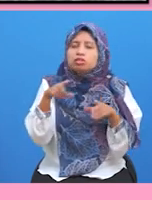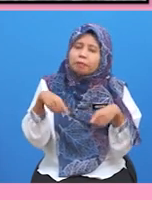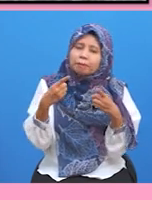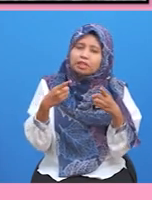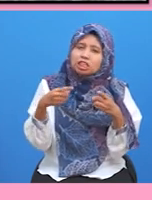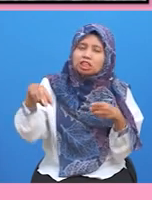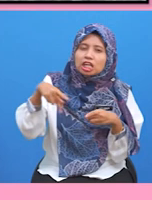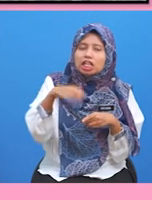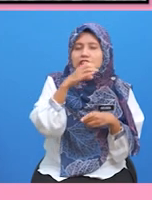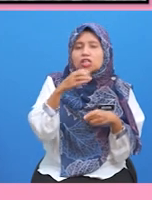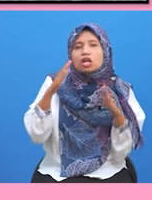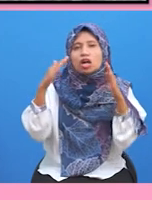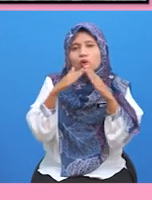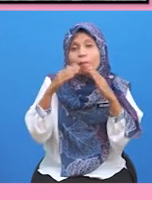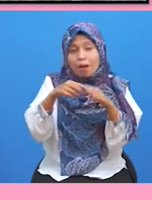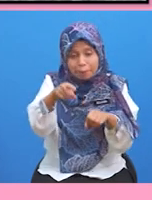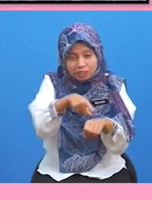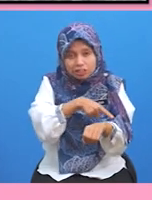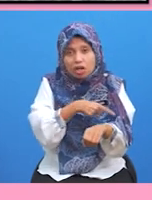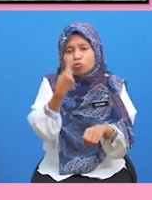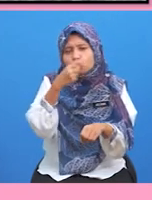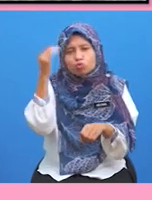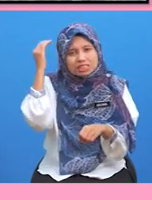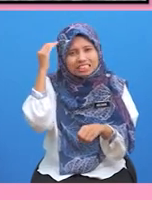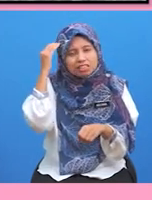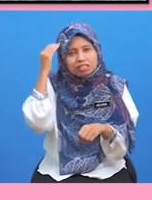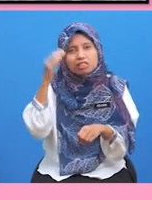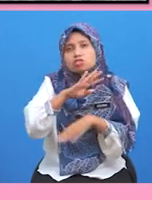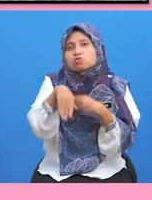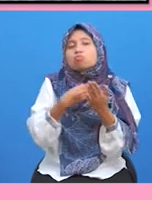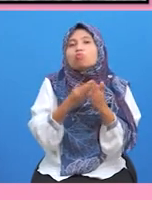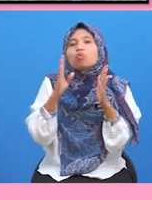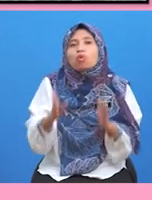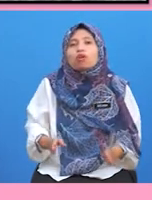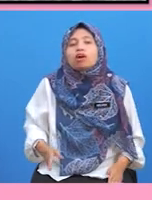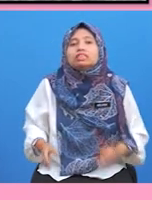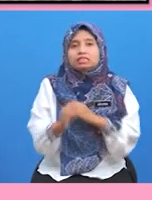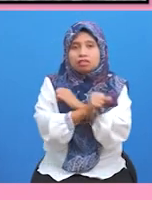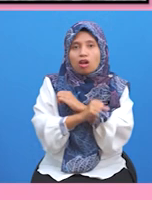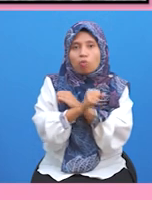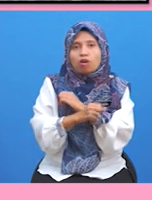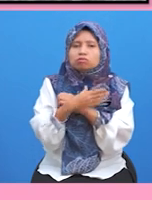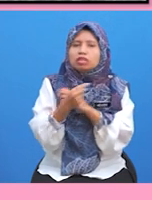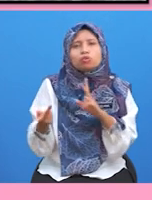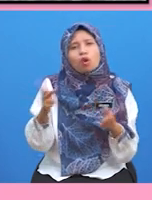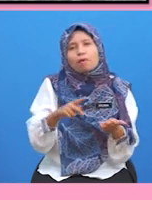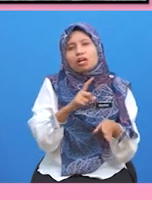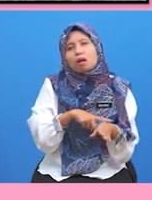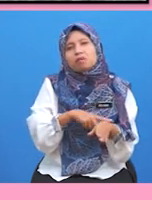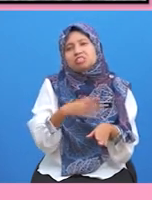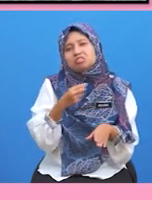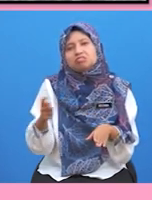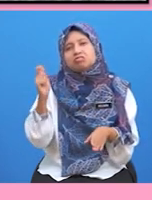untuk mengadakan kempen kesedaran. Mereka juga sanggup mengorbankan masa dan tenaga